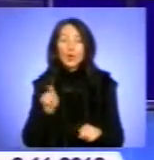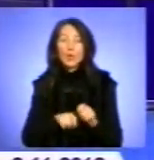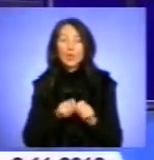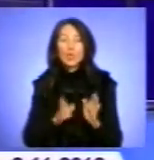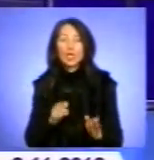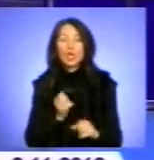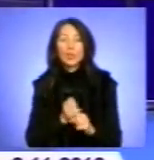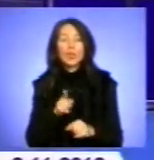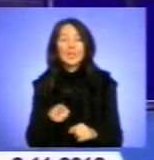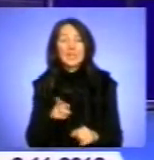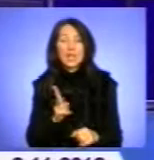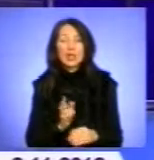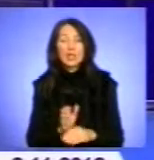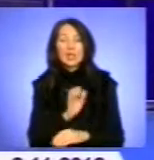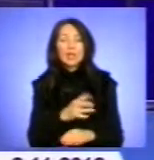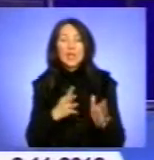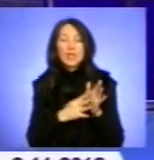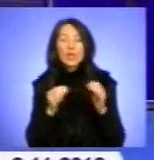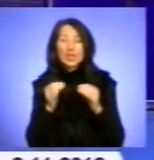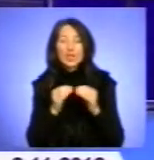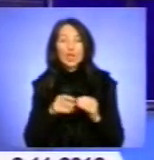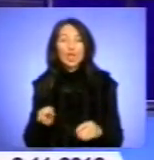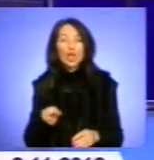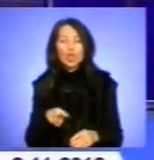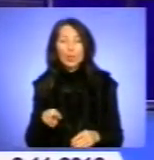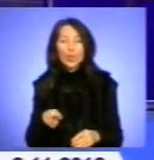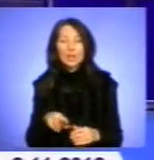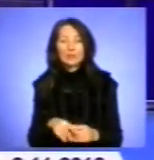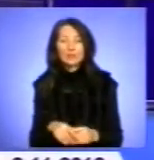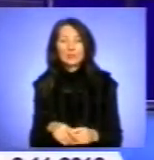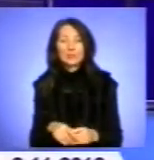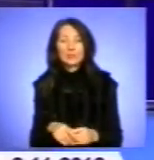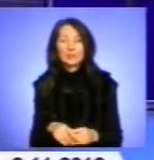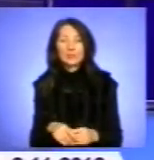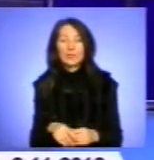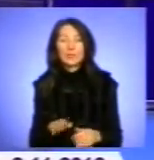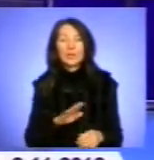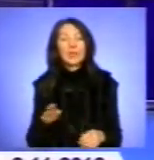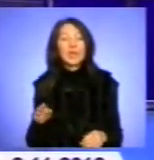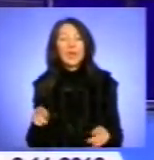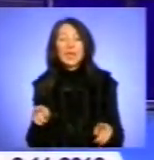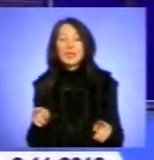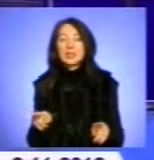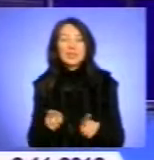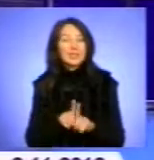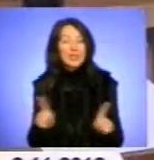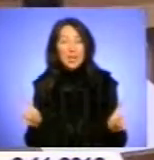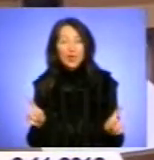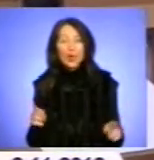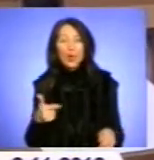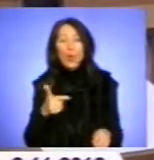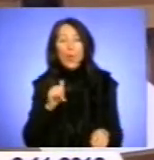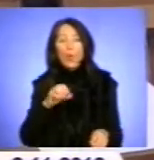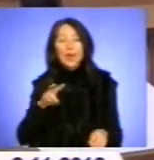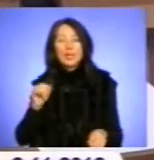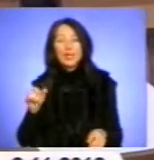ті, які надіслані 9 і 10 листопада. Нестандартну гуманітарну олімпіаду організував